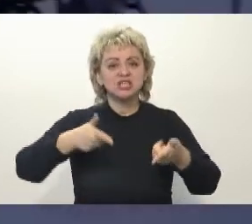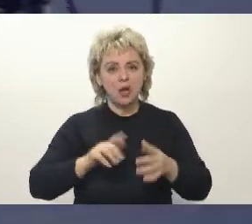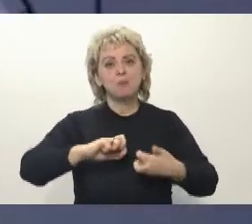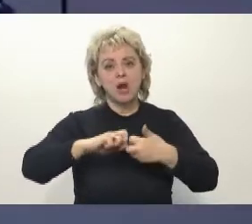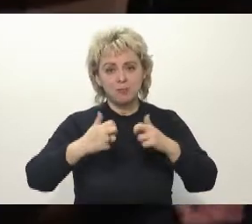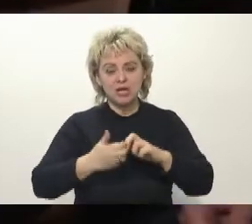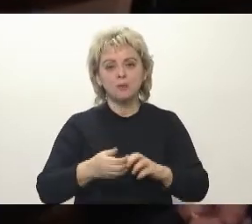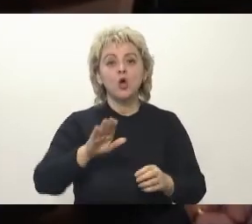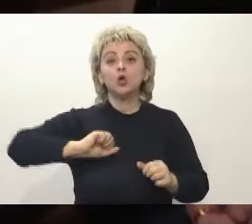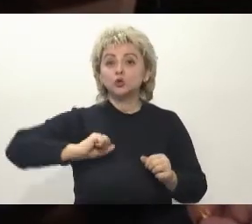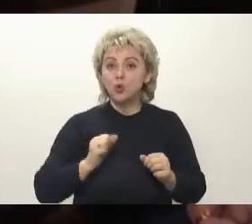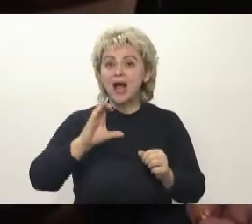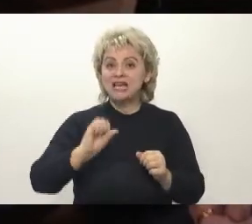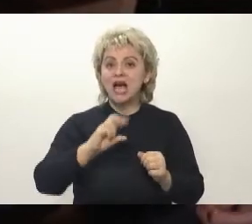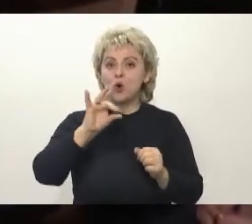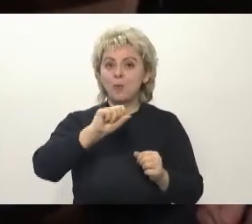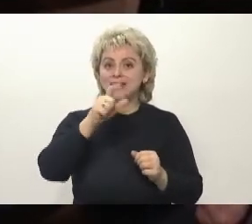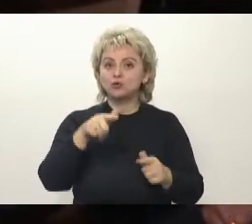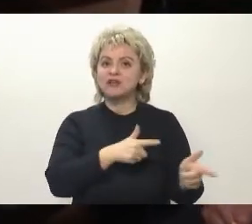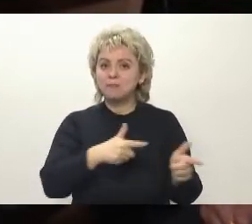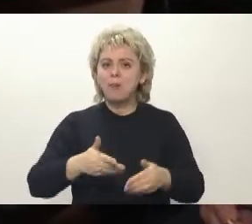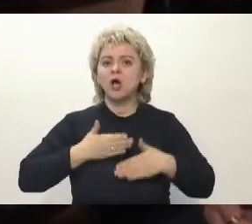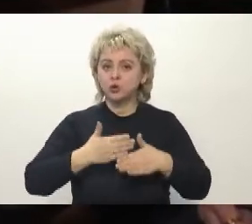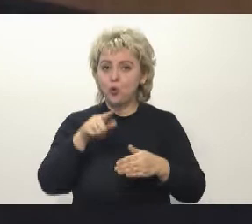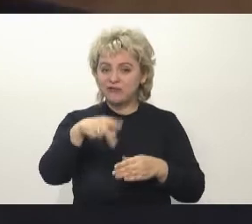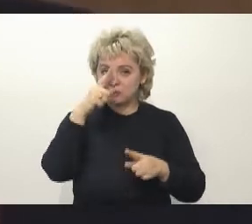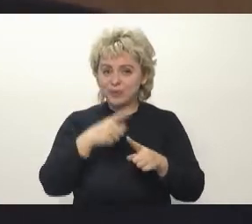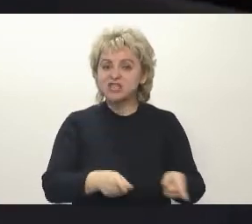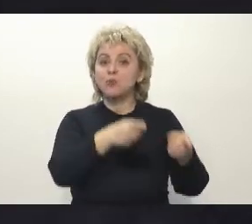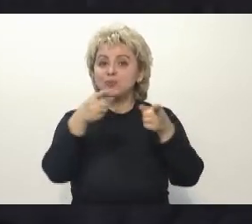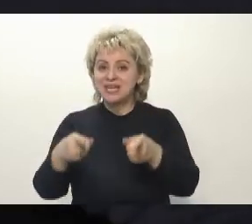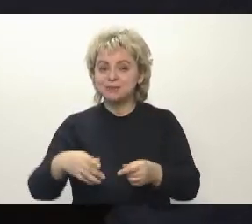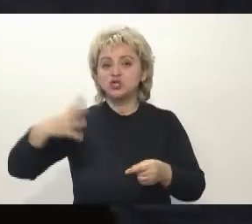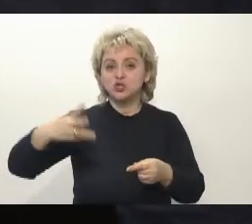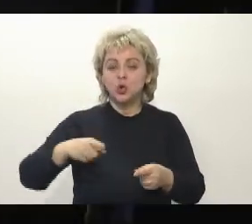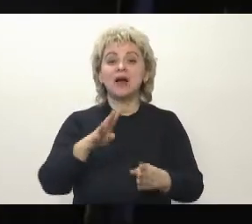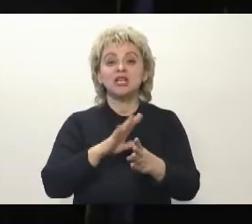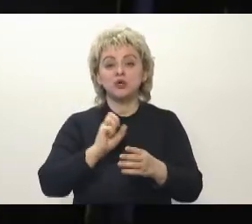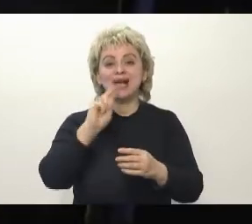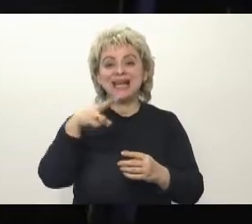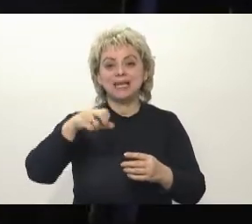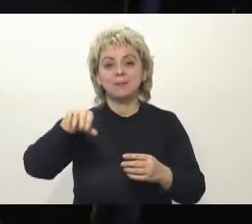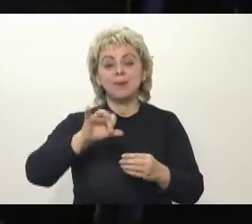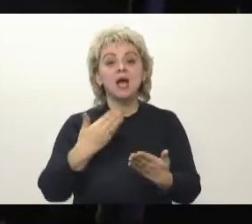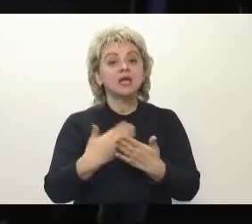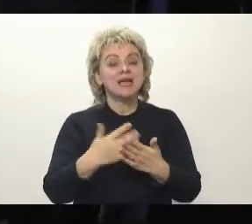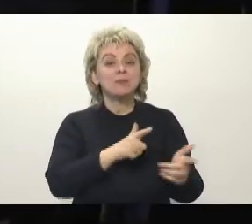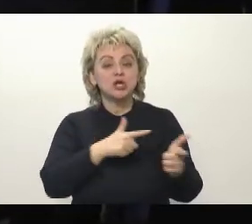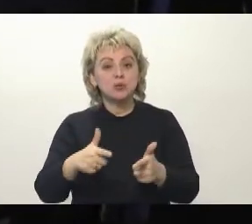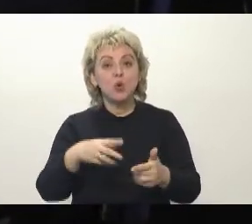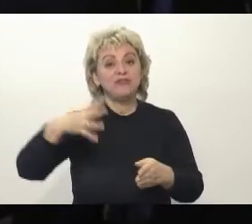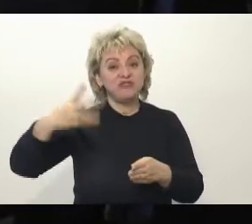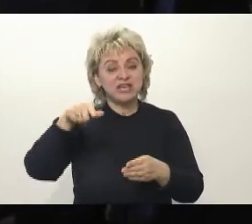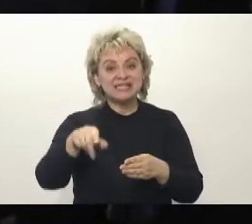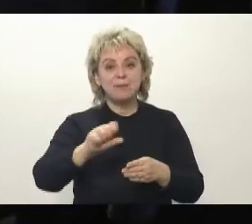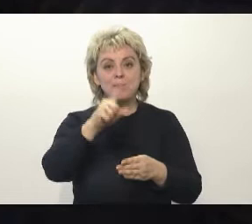проблема. Друг Александр Романуша всегда готов помочь братьям и в перемещении, и в съемке очередного клипа. Например, подготовка к видео